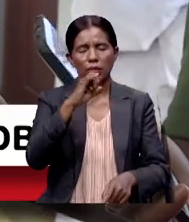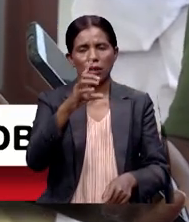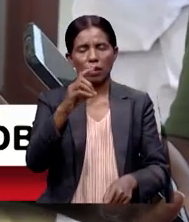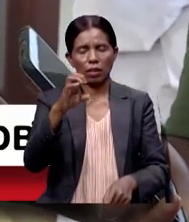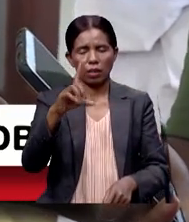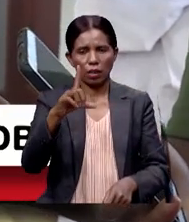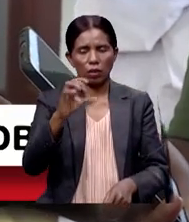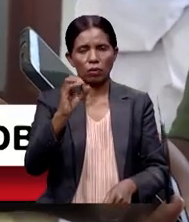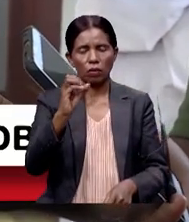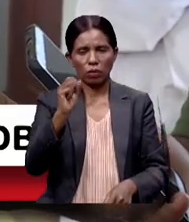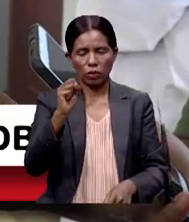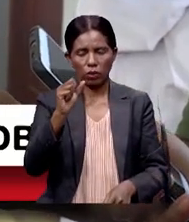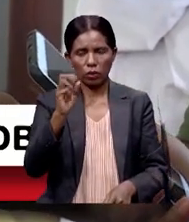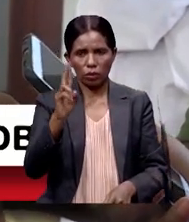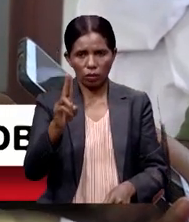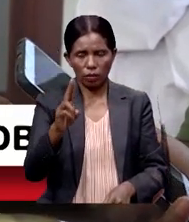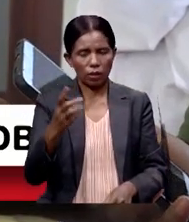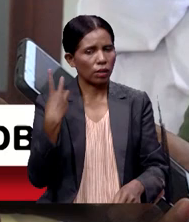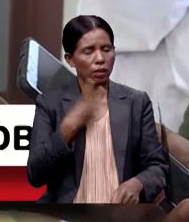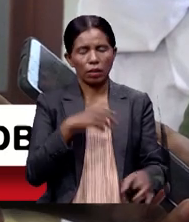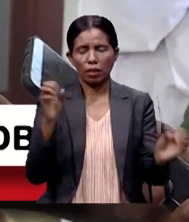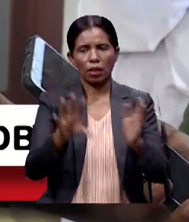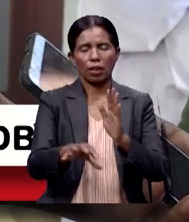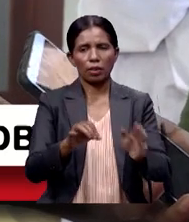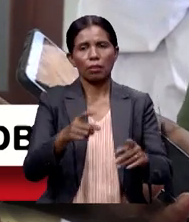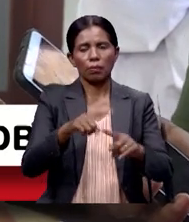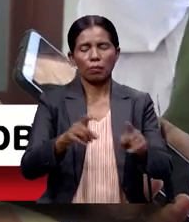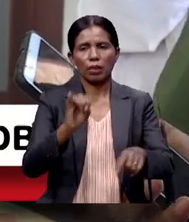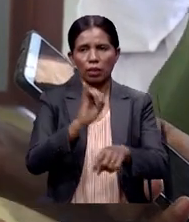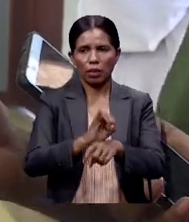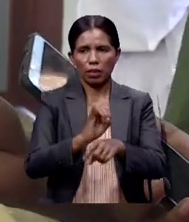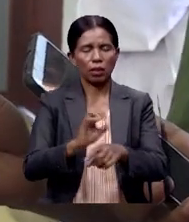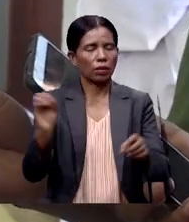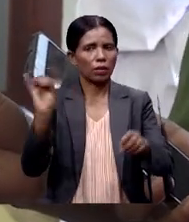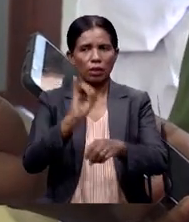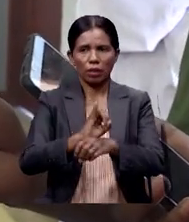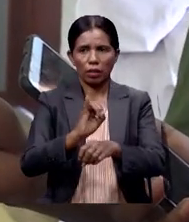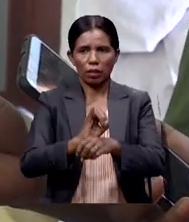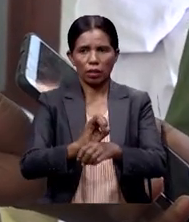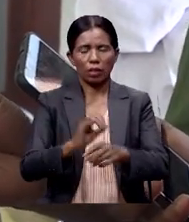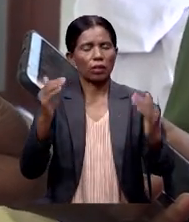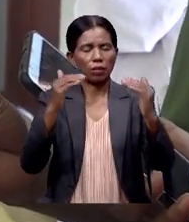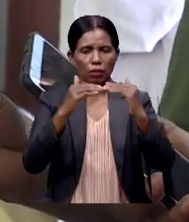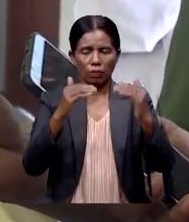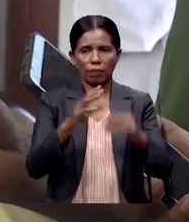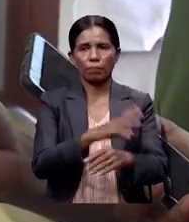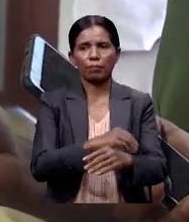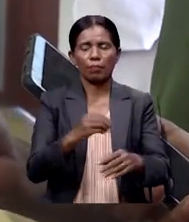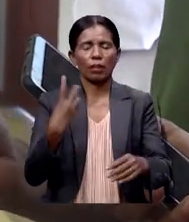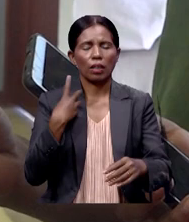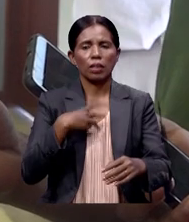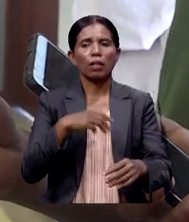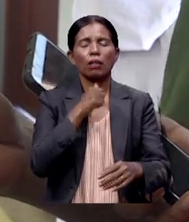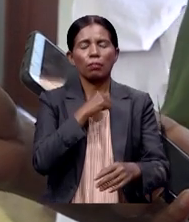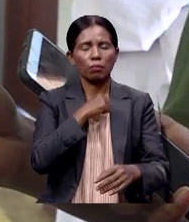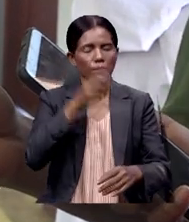Ildefonso, ita se lahetan, mai be igreja tambe dan bane la as diocese ninia mai dan bane conferência episcopal ninia. Conferência Episcopal Linha,